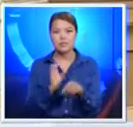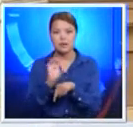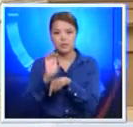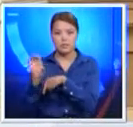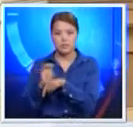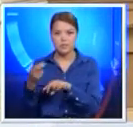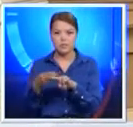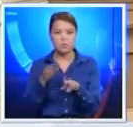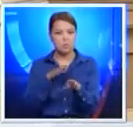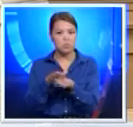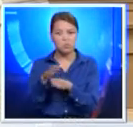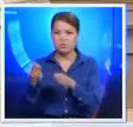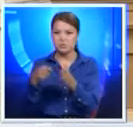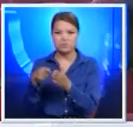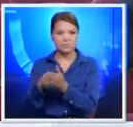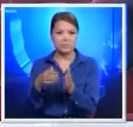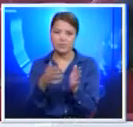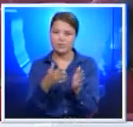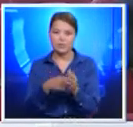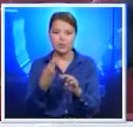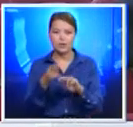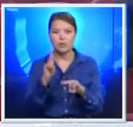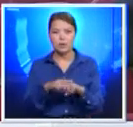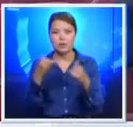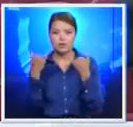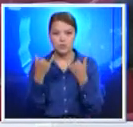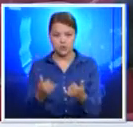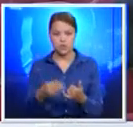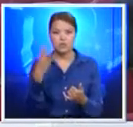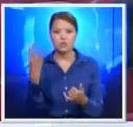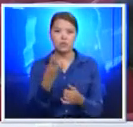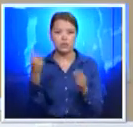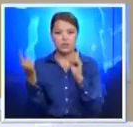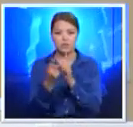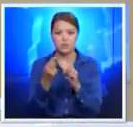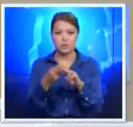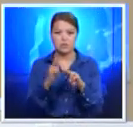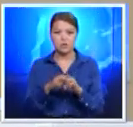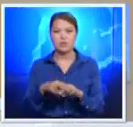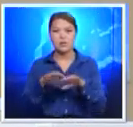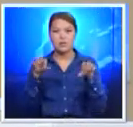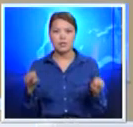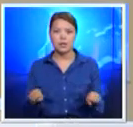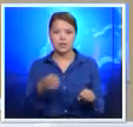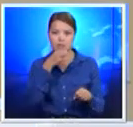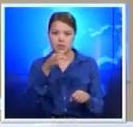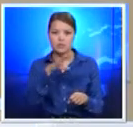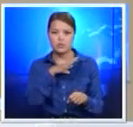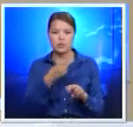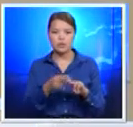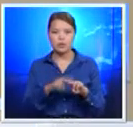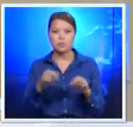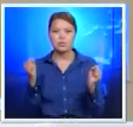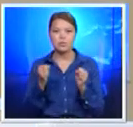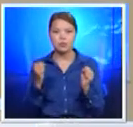толық өтей алмайды. Облыстық мәслихаттың кезектен тыс 4-ші сессиясында аймақ басшысы осылай деді. Мал азығының қыстық қорын